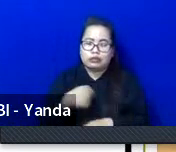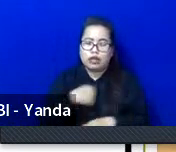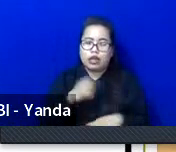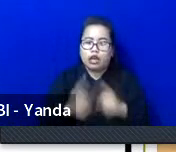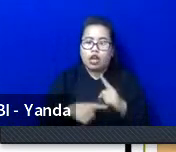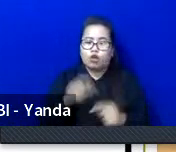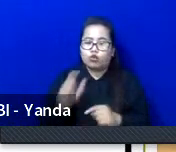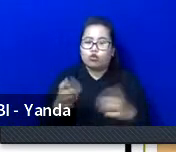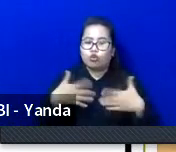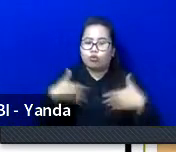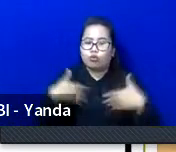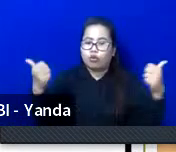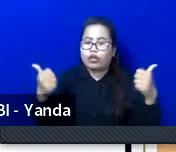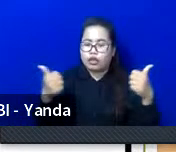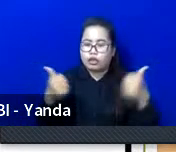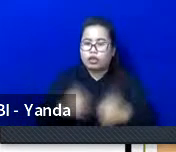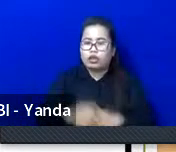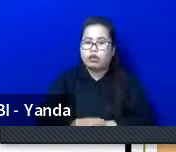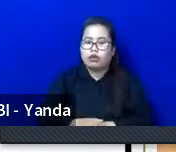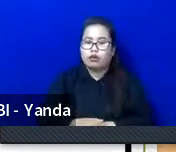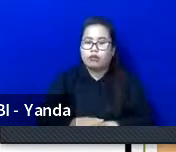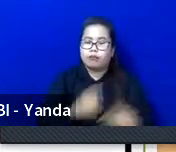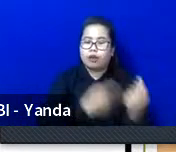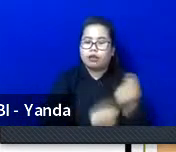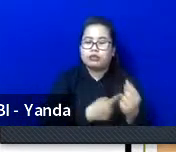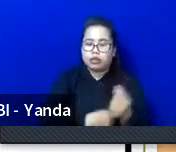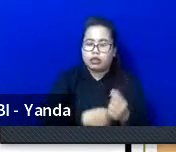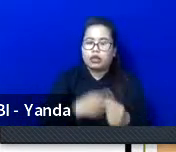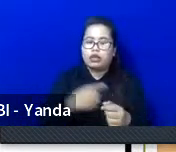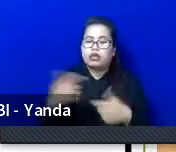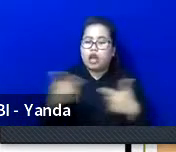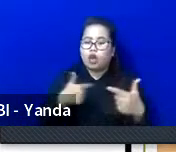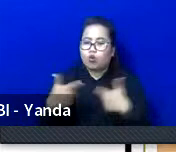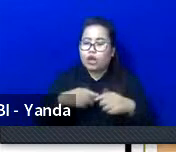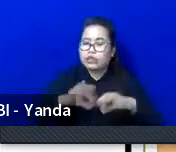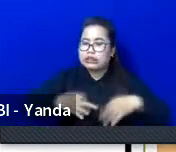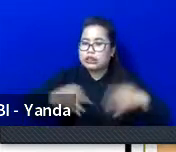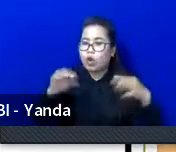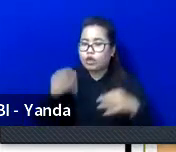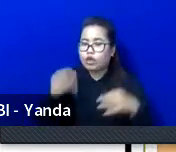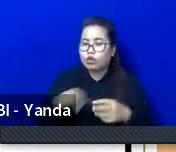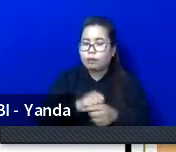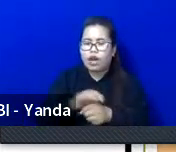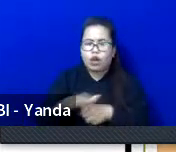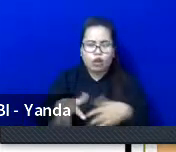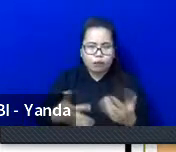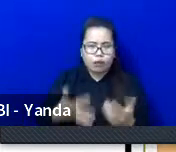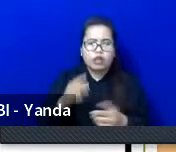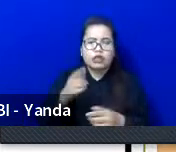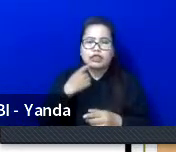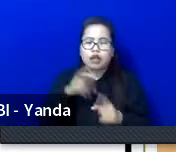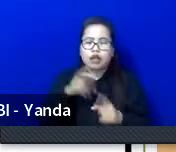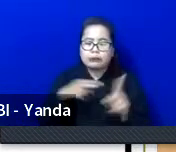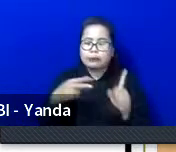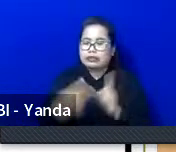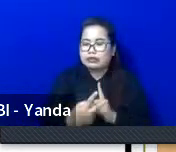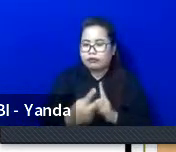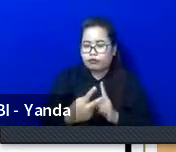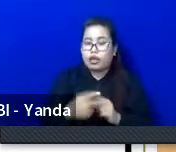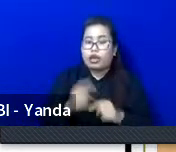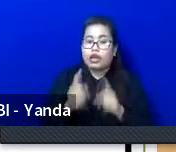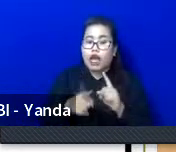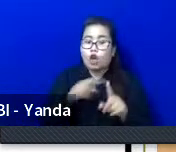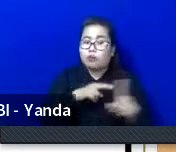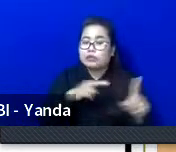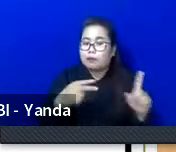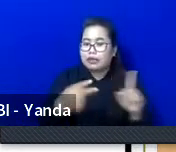itu ternyata pasien gangguan jiwa itu dipengaruhi oleh yang pertama adalah persepsi. Jadi